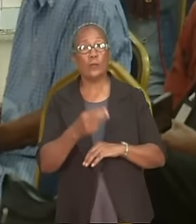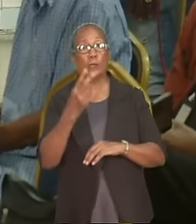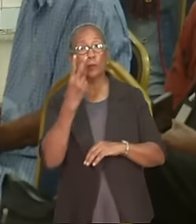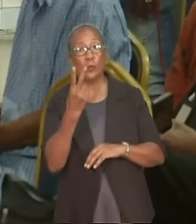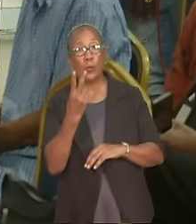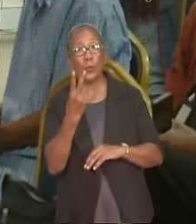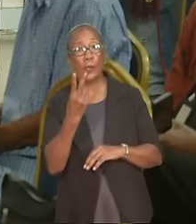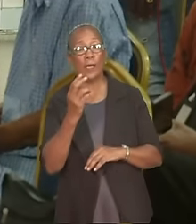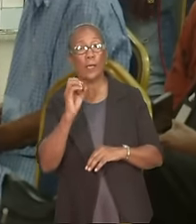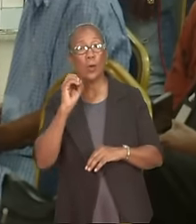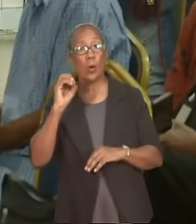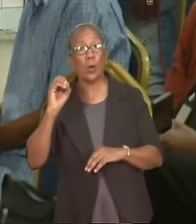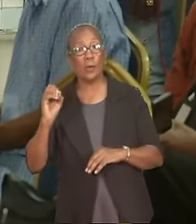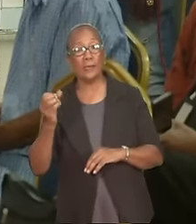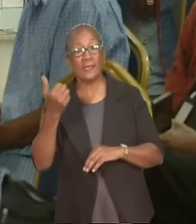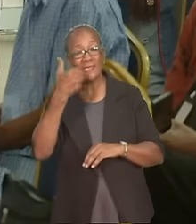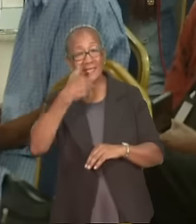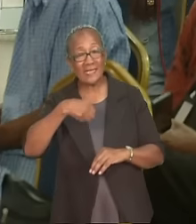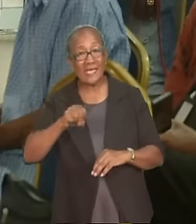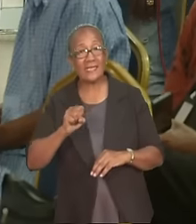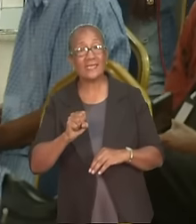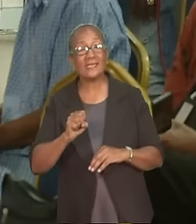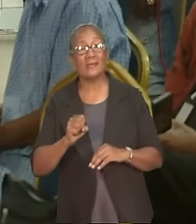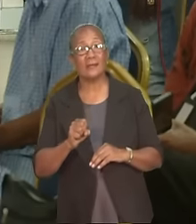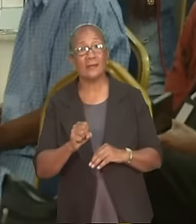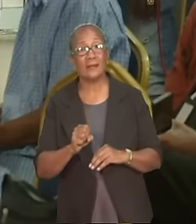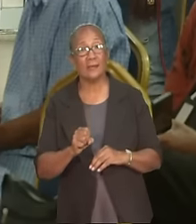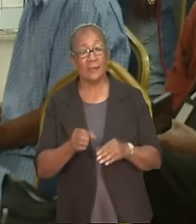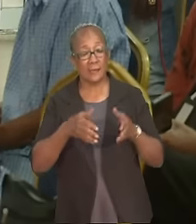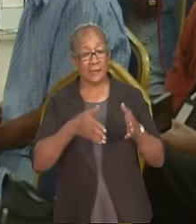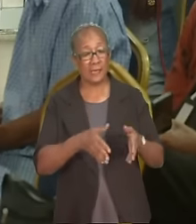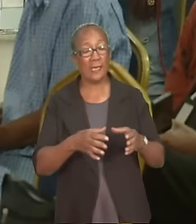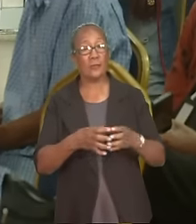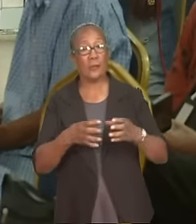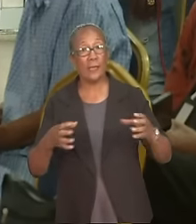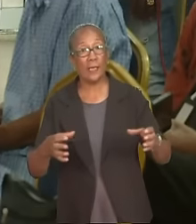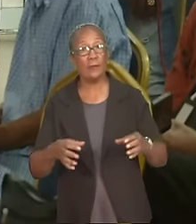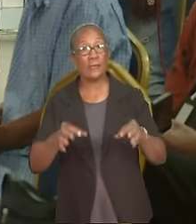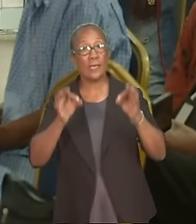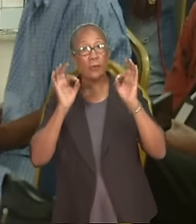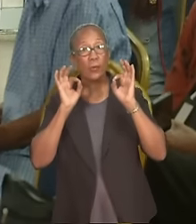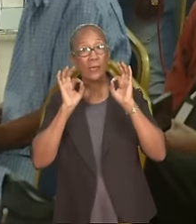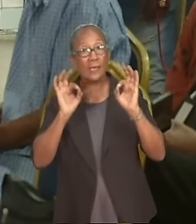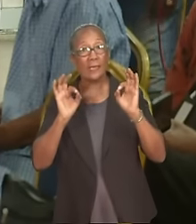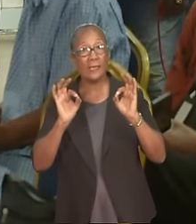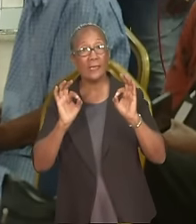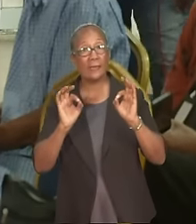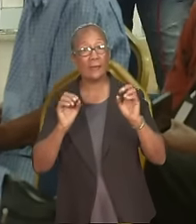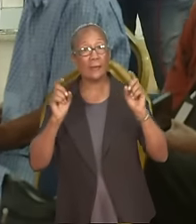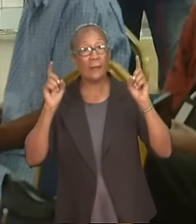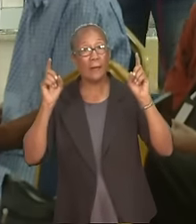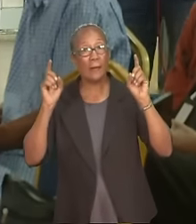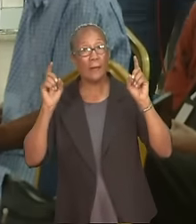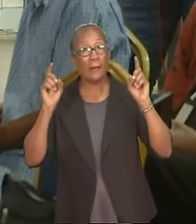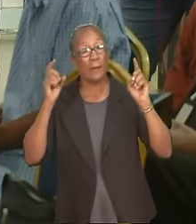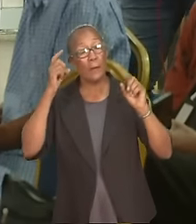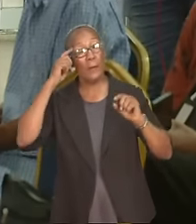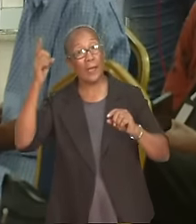staatsbedrijven je zeker 60 meteen kunt sluiten? Zijn er concrete plannen tot gezondmaking van die